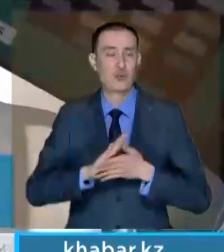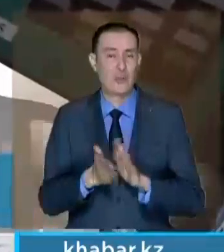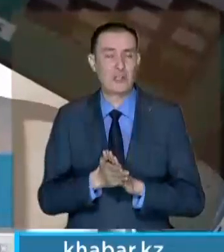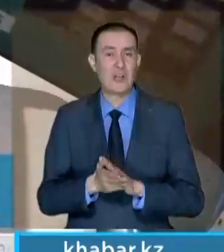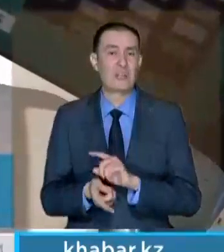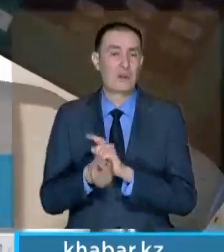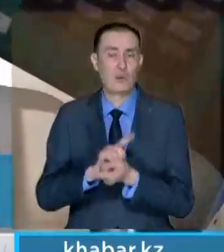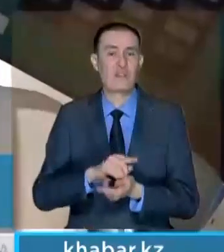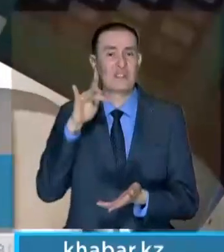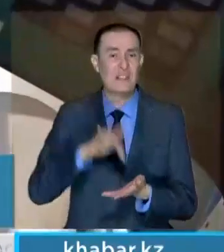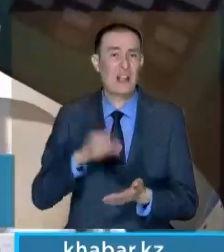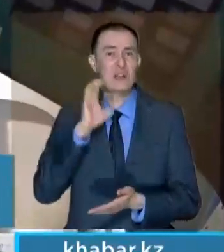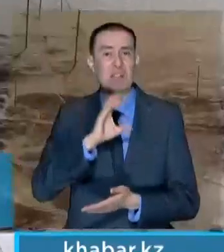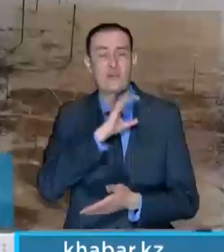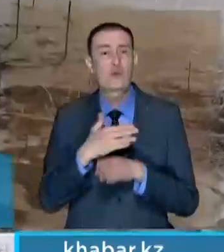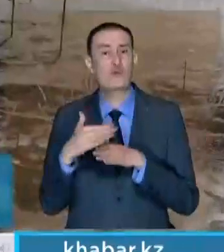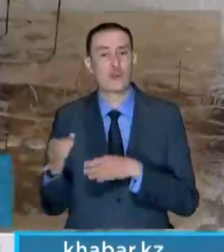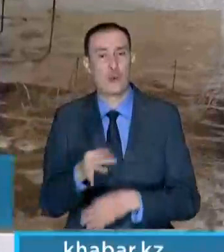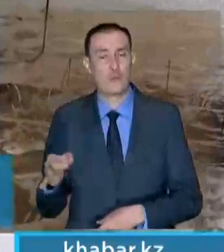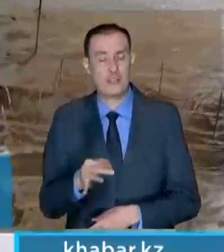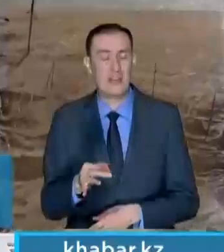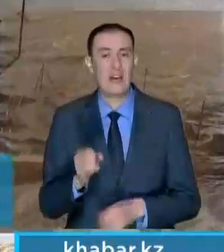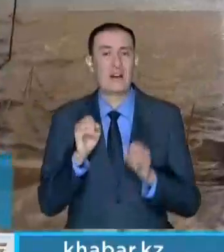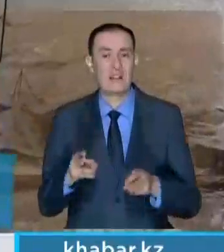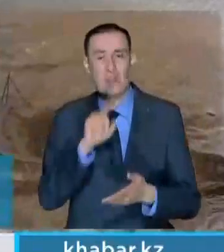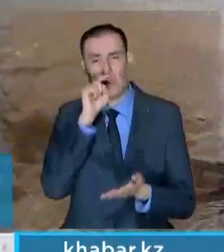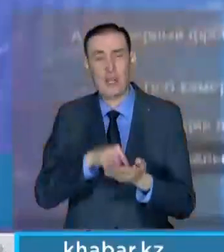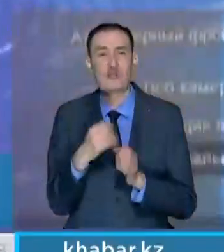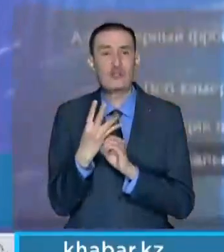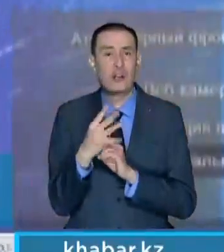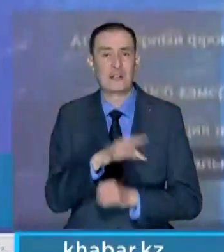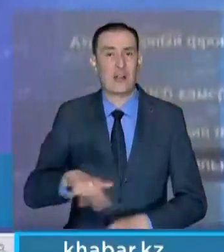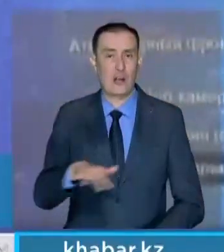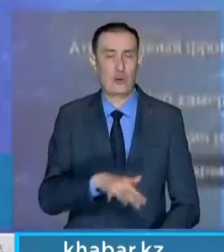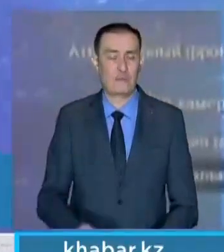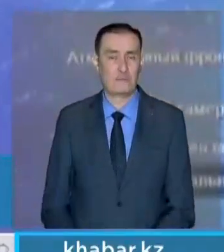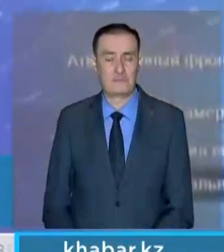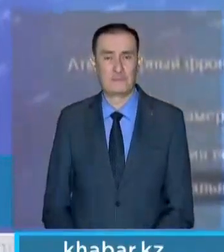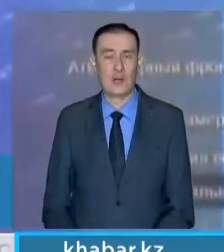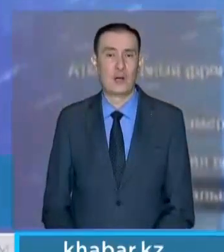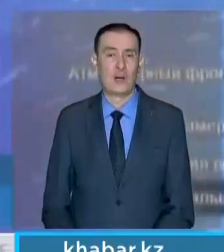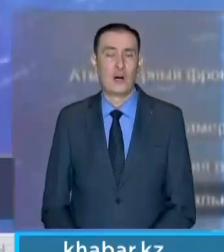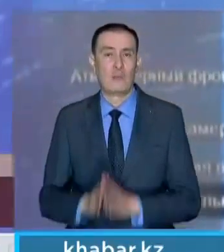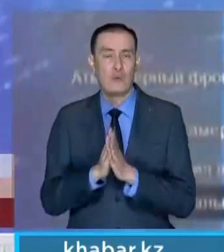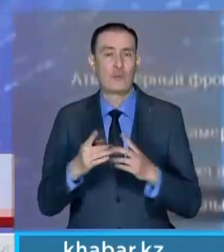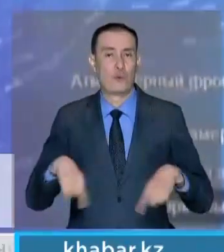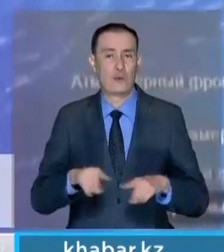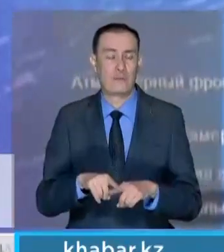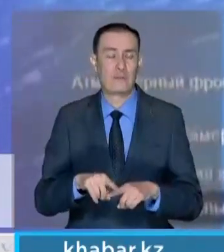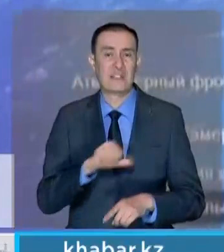переходом в Центральную и северную часть региона в зоне риска 14 районов просим органам совместного массо